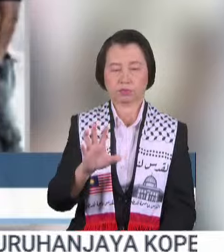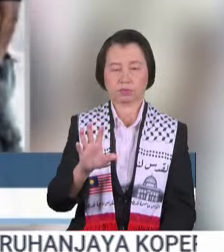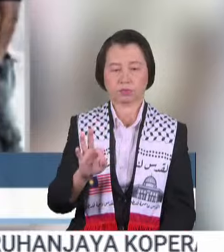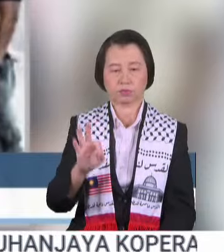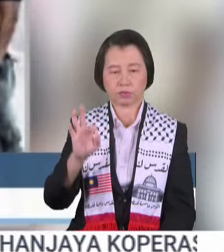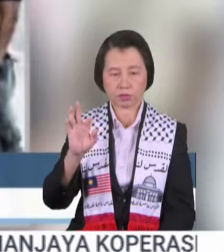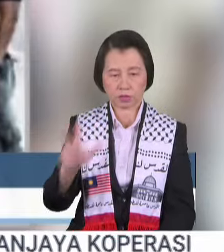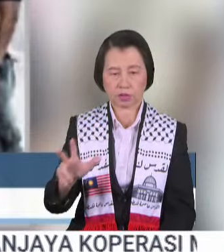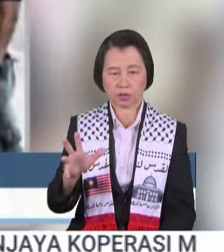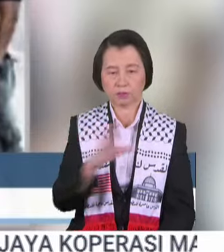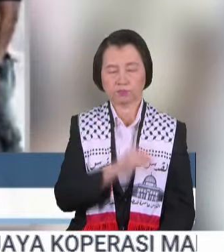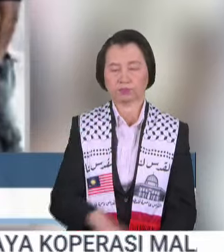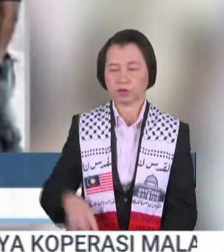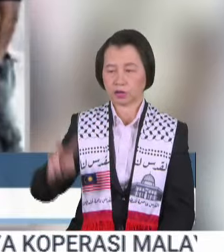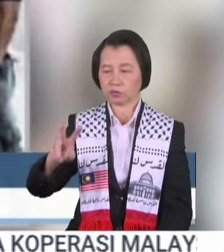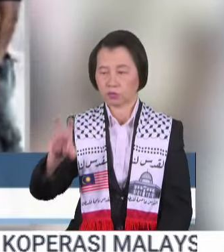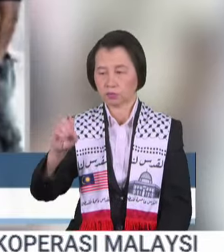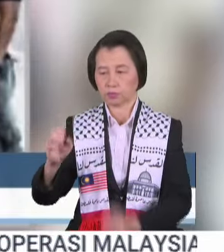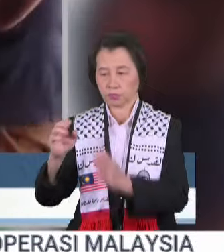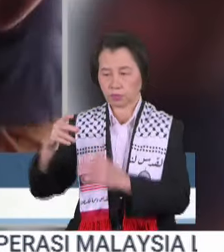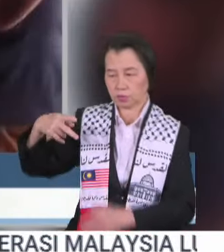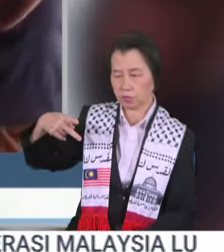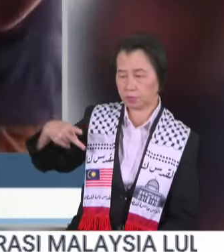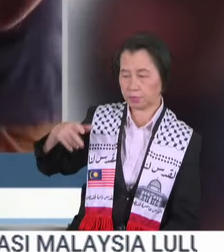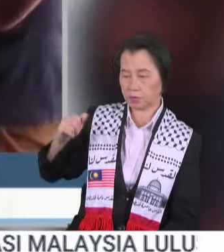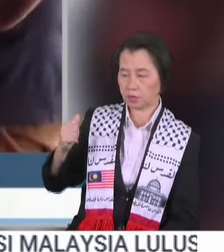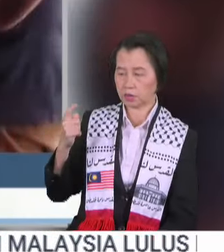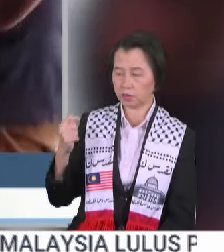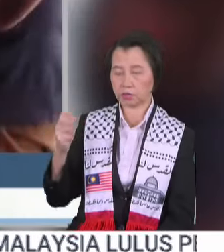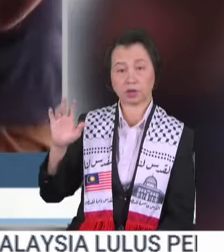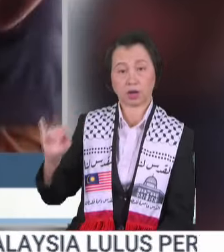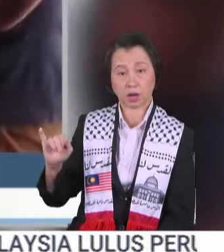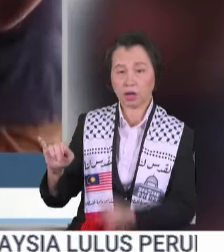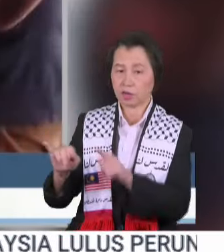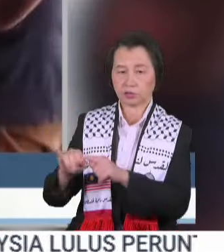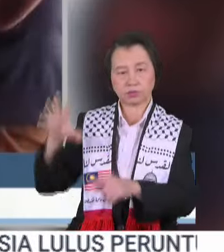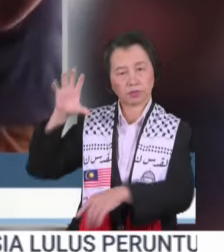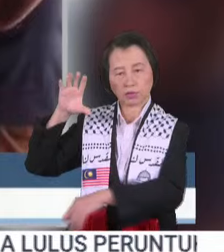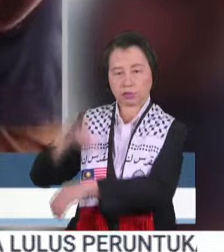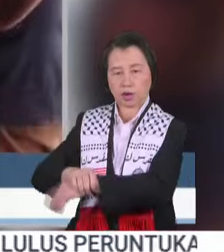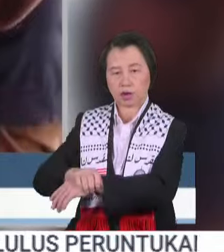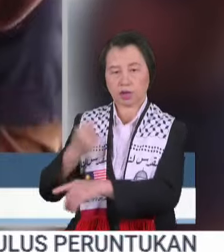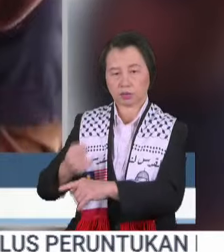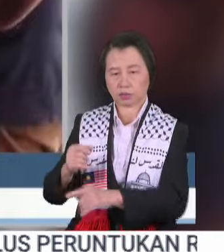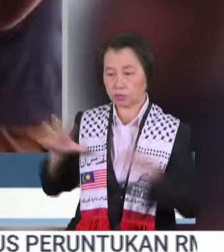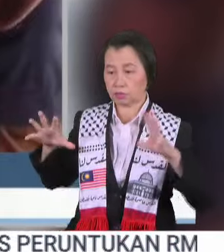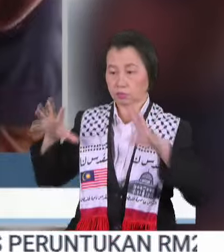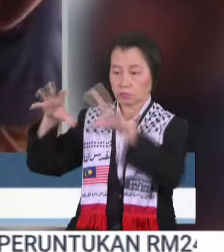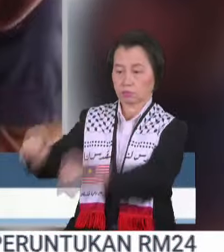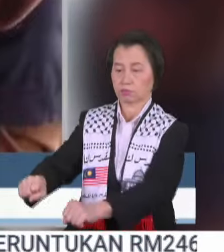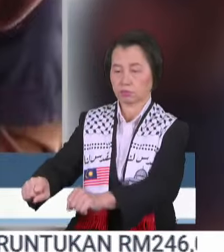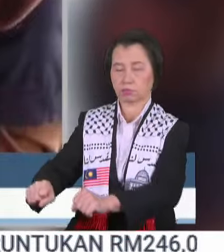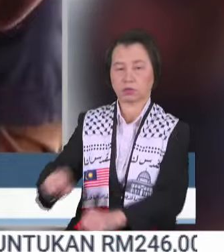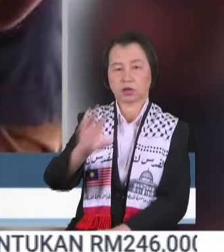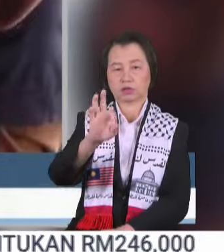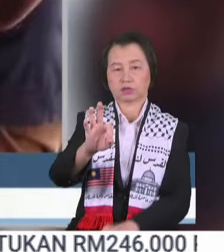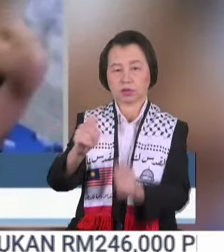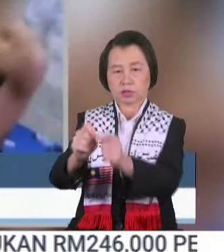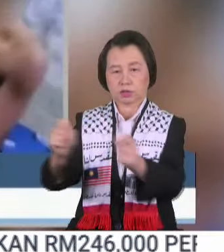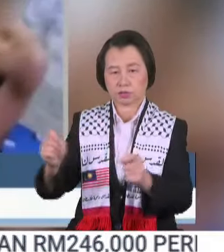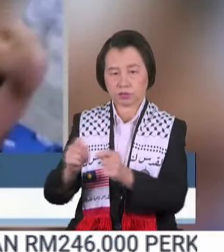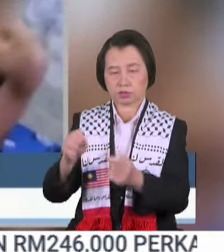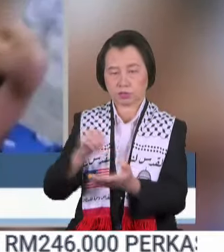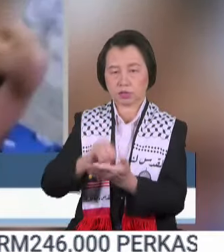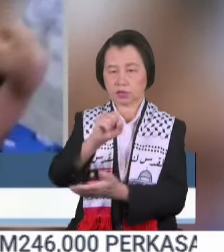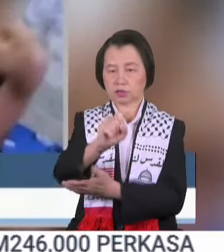1963. Sementara itu, 20 pendatang asing tanpa izin parti turut ditahan hasil serbuan ke atas 9 lokasi